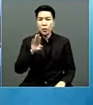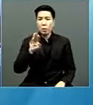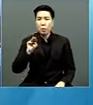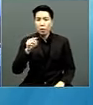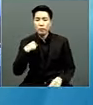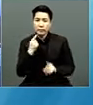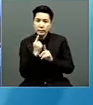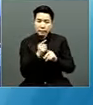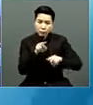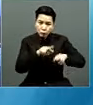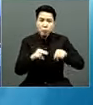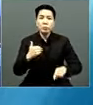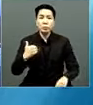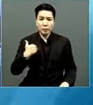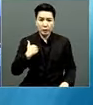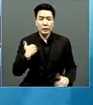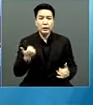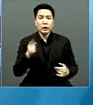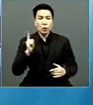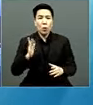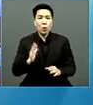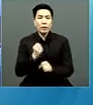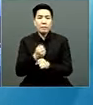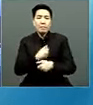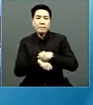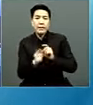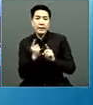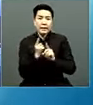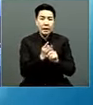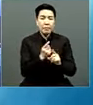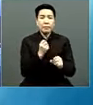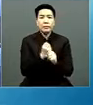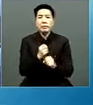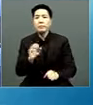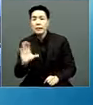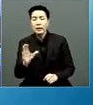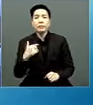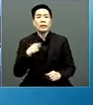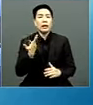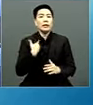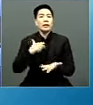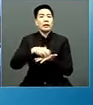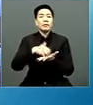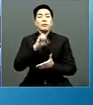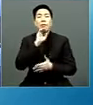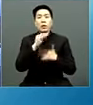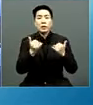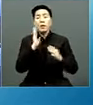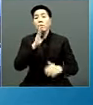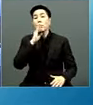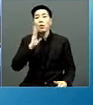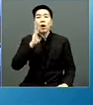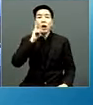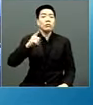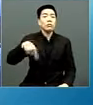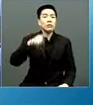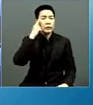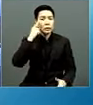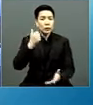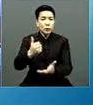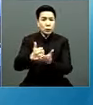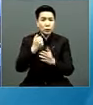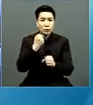กำกับติดตามแน่นอนครับว่าต้องมีผู้ปฏิบัติตามและผู้ไม่ปฏิบัติตามเราถึงได้รายงานอย่างนี้ถ้าสื่อมวลชนเองจะเป็นแรงหนึ่งส่ว